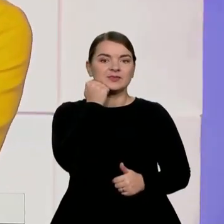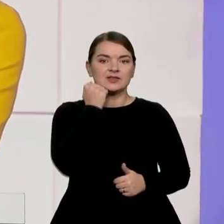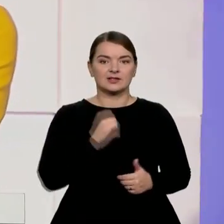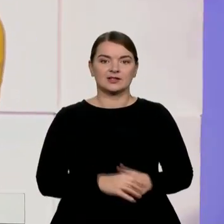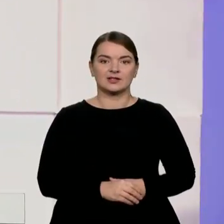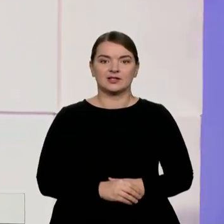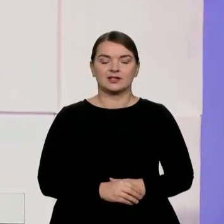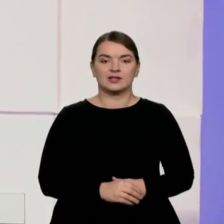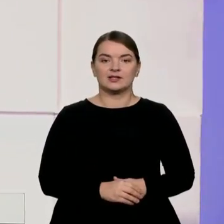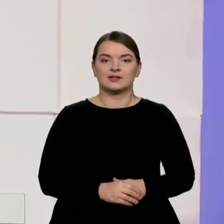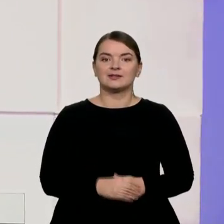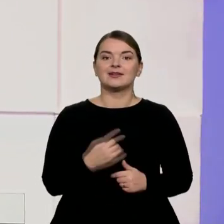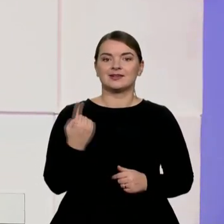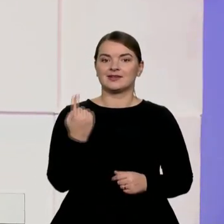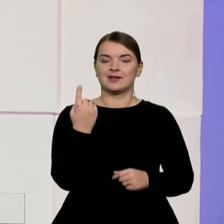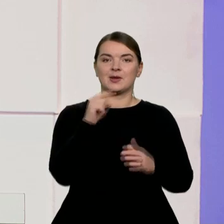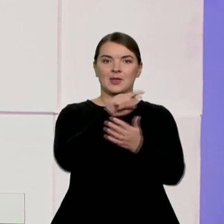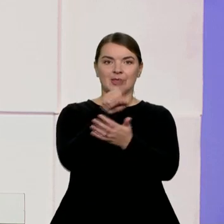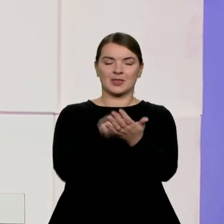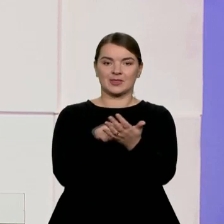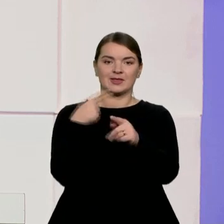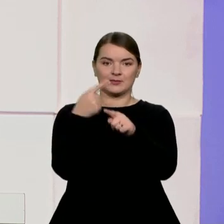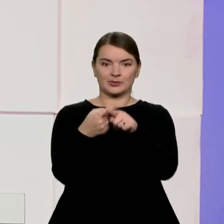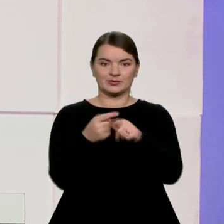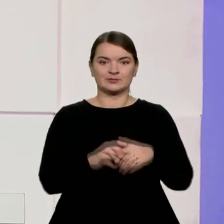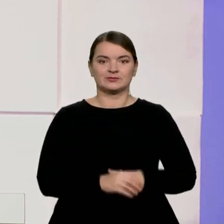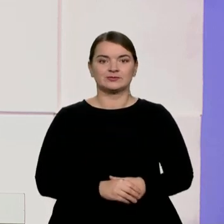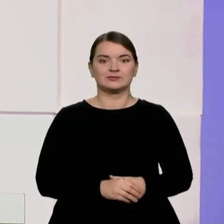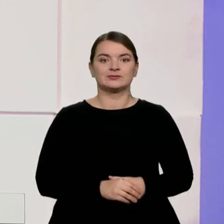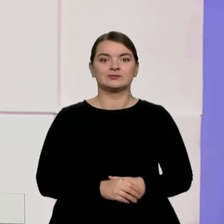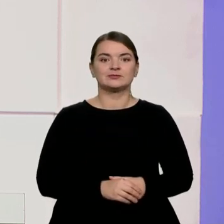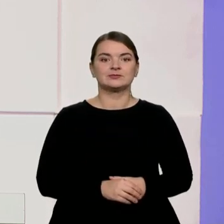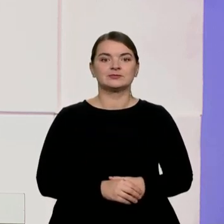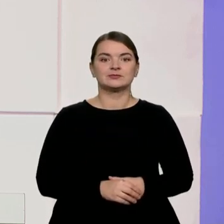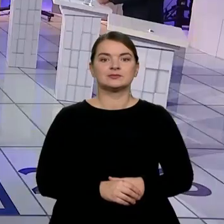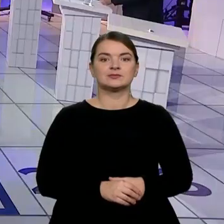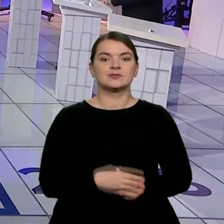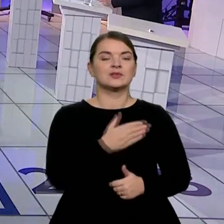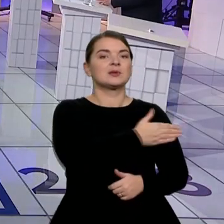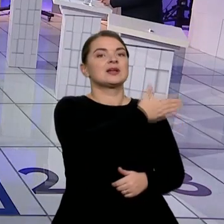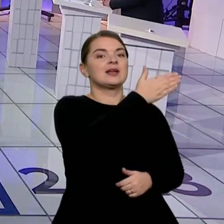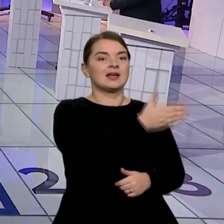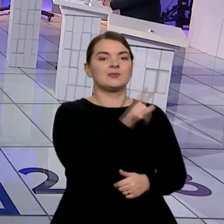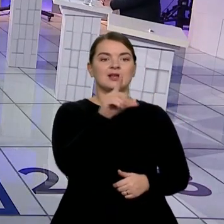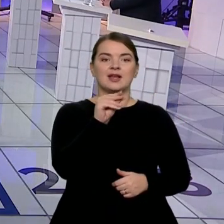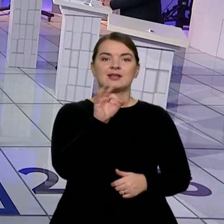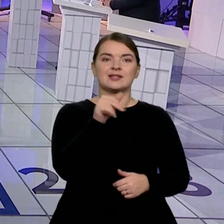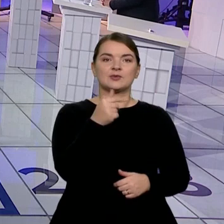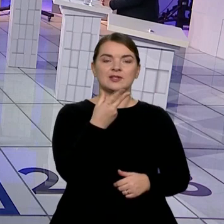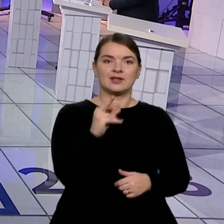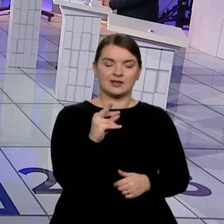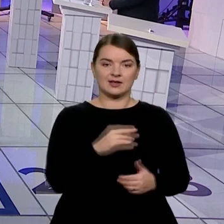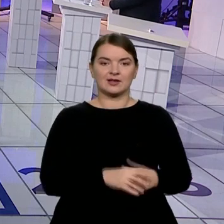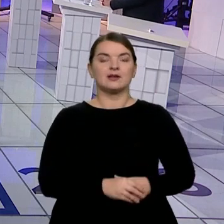vienas klausimas, ponia Bilotai, nuo jūsų, palaukit, nuo jūsų pradėjome pavandens telkinius, tai tada, ponia Lesauskienė, nuo jūsų dabar, tai kokia yra